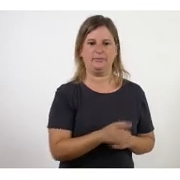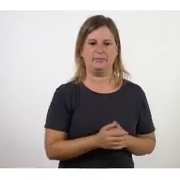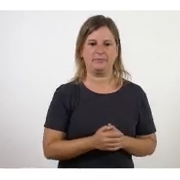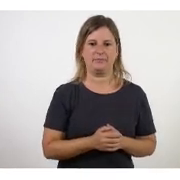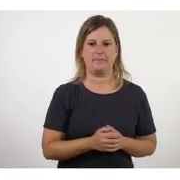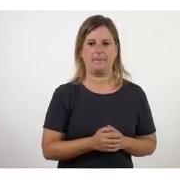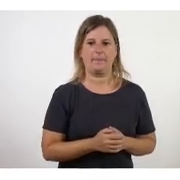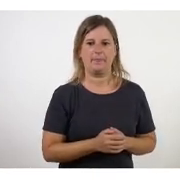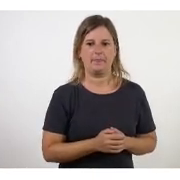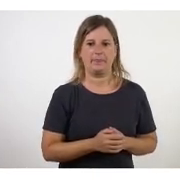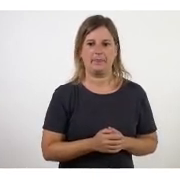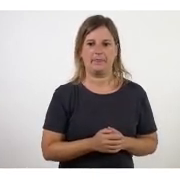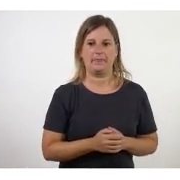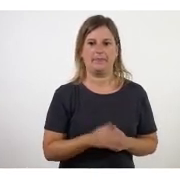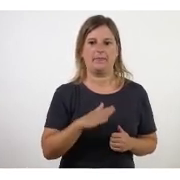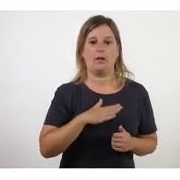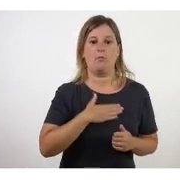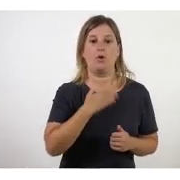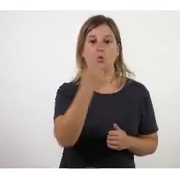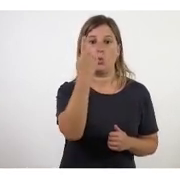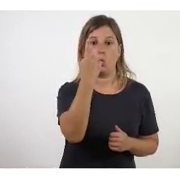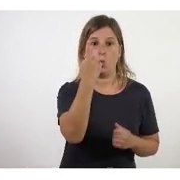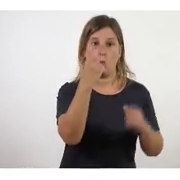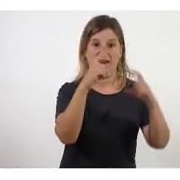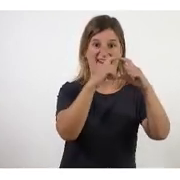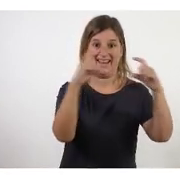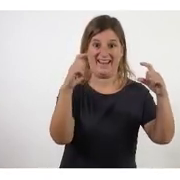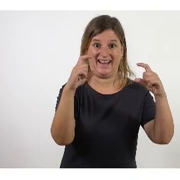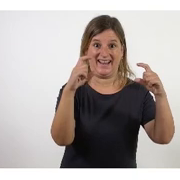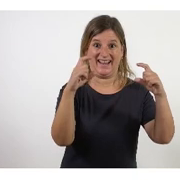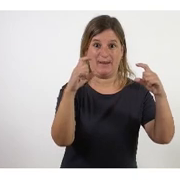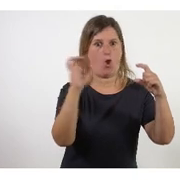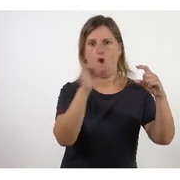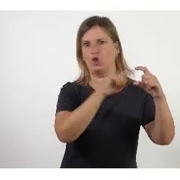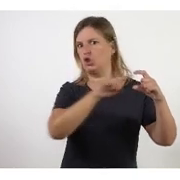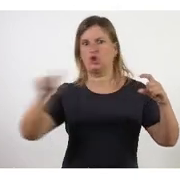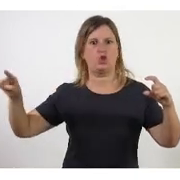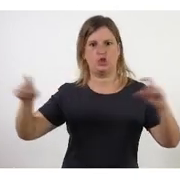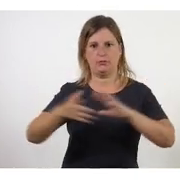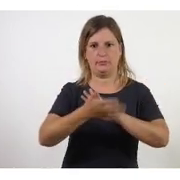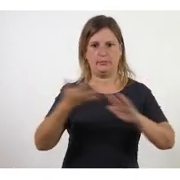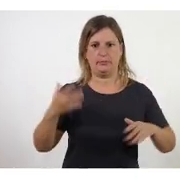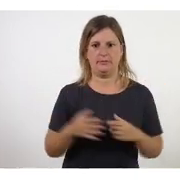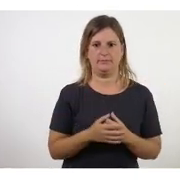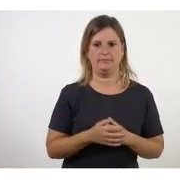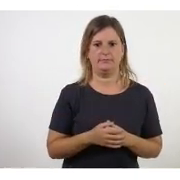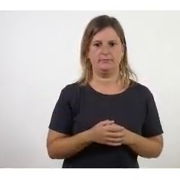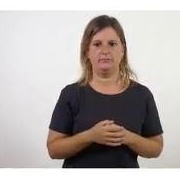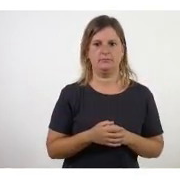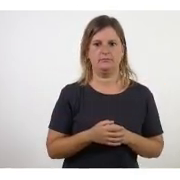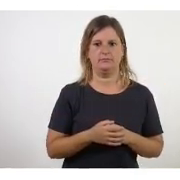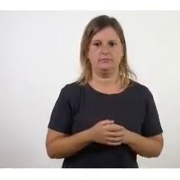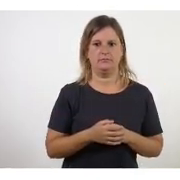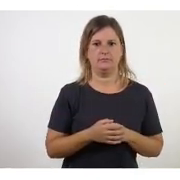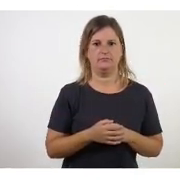aplicar l'acceleració a un dels clips, que tens diversos muntats, o a tots. Col·loques allà i dius, vas un amb